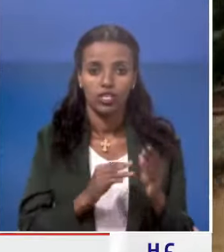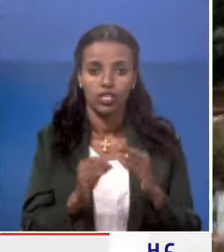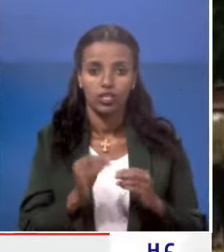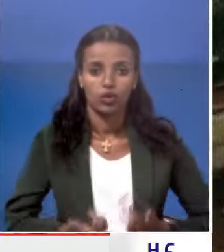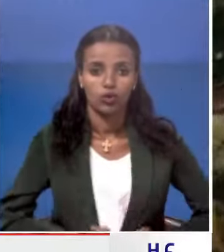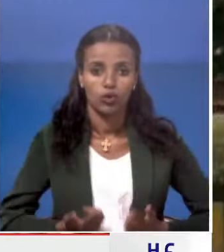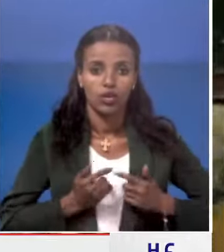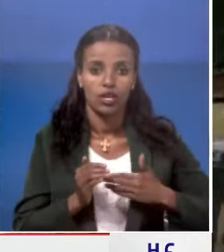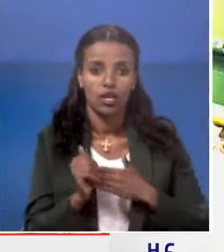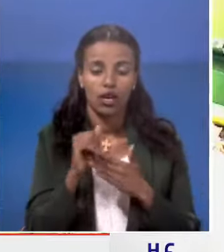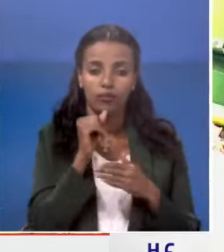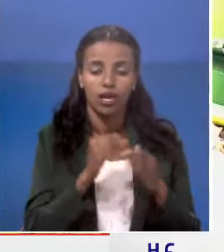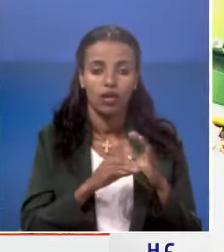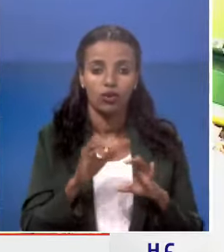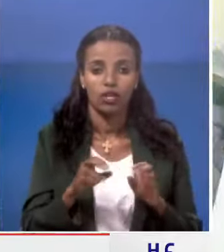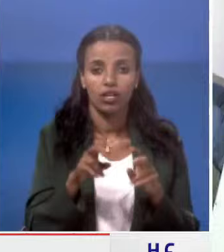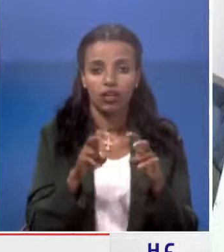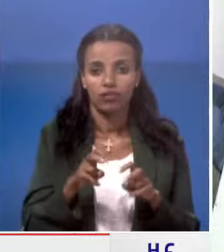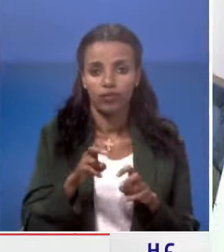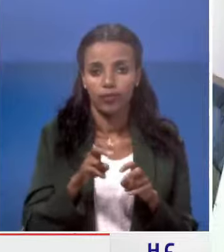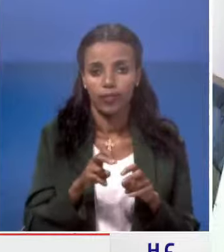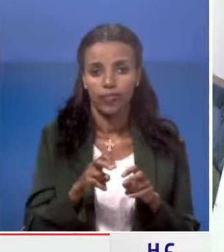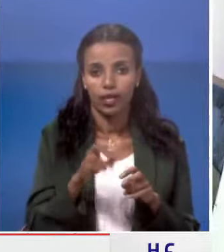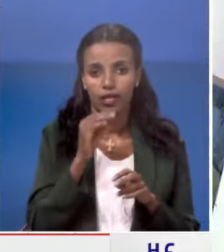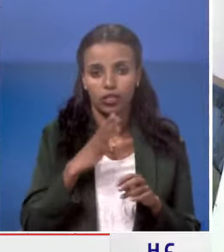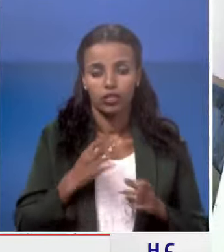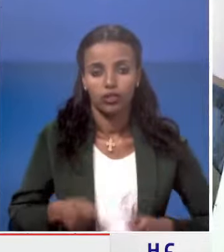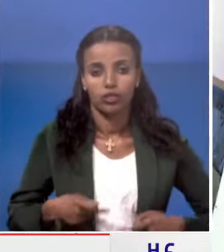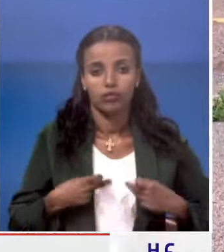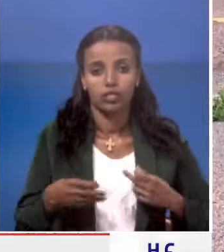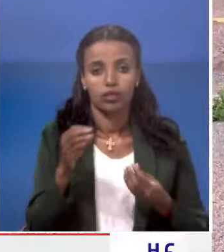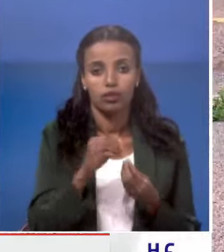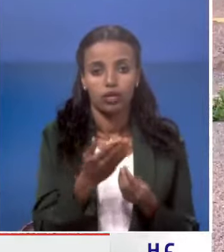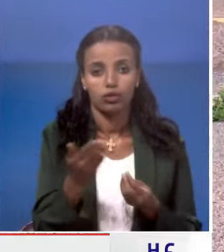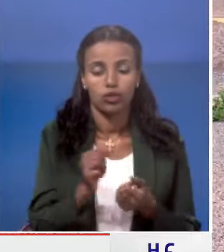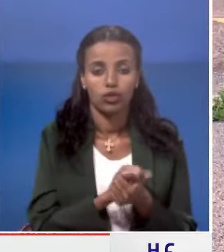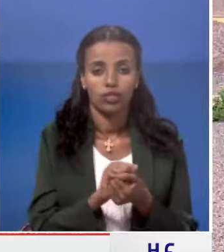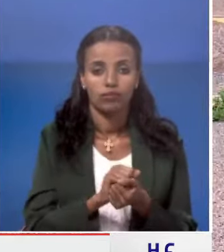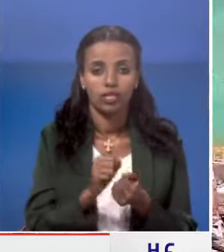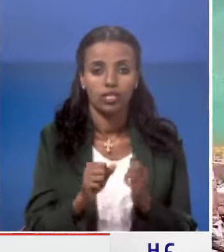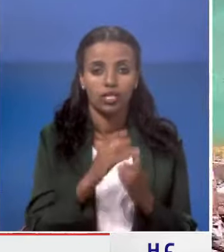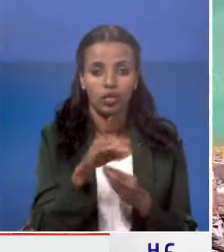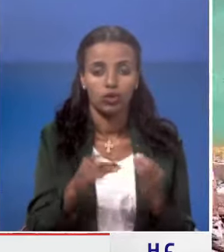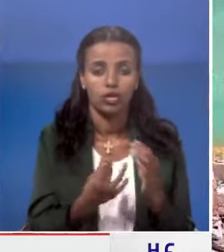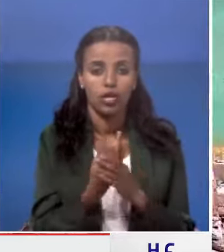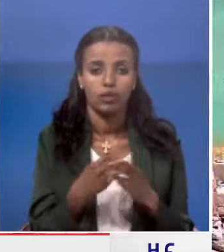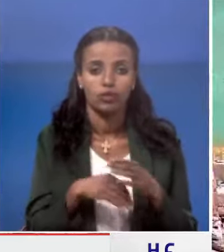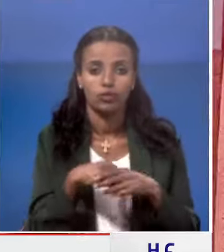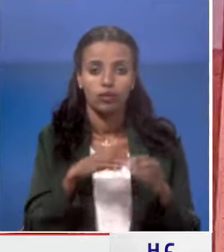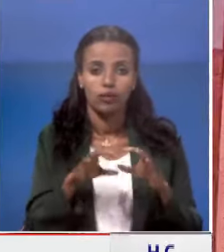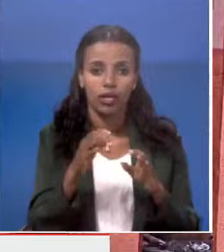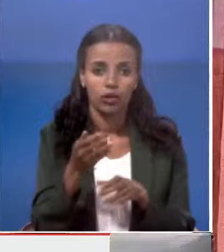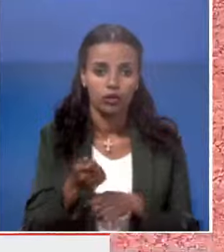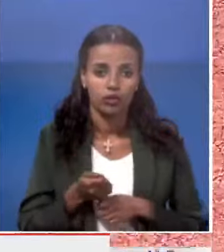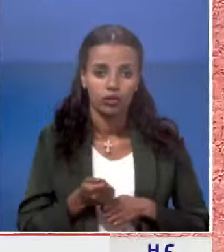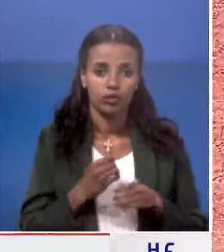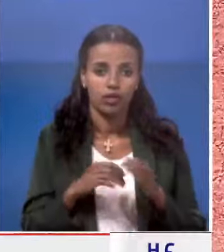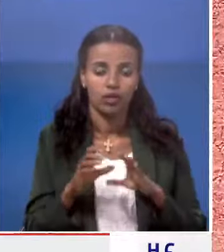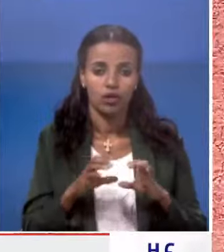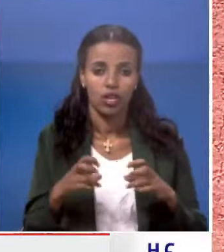ኑሮውን እንዳይመራ አድርጎታል። ከጠፋው የሰው ህይወት ባሻገርም የደረሰው ቁሳዊ ውድመት ክልሉን ከልማት ውጭ በማድረግ ወደኋላ እንዲቀር እያደረገው